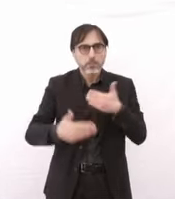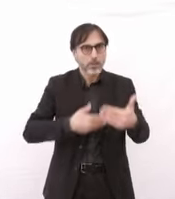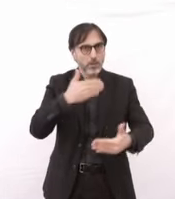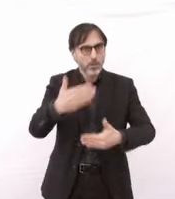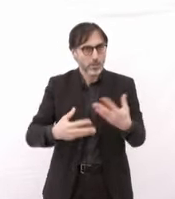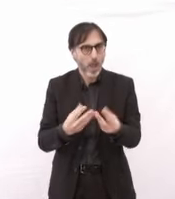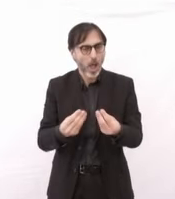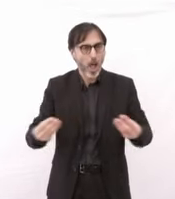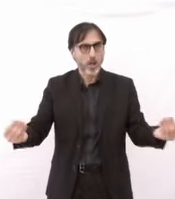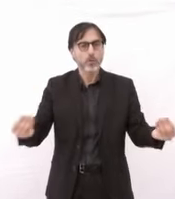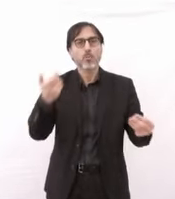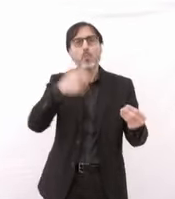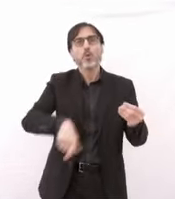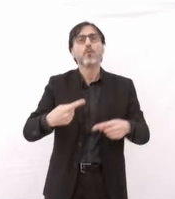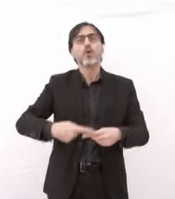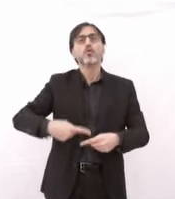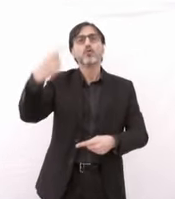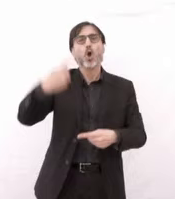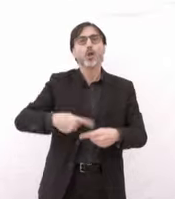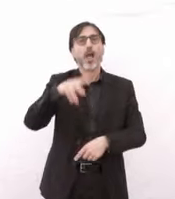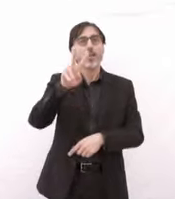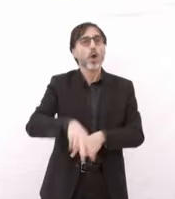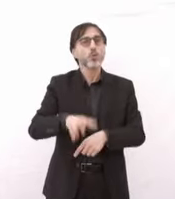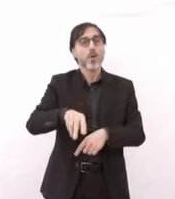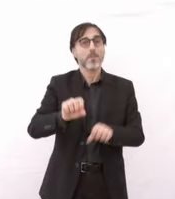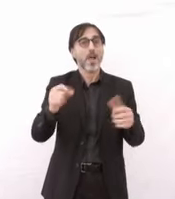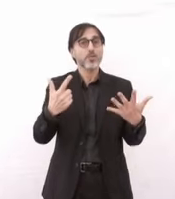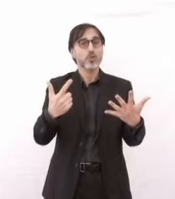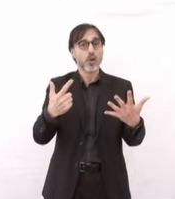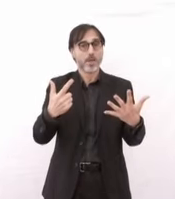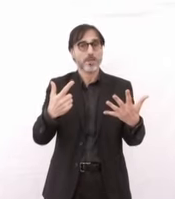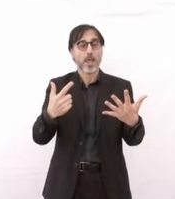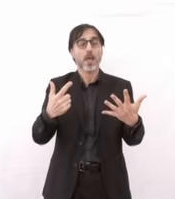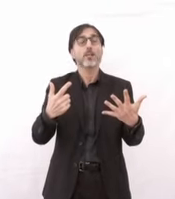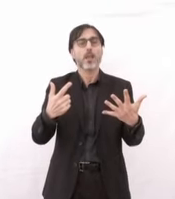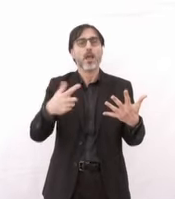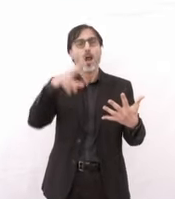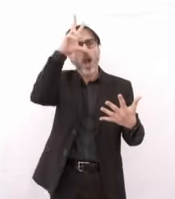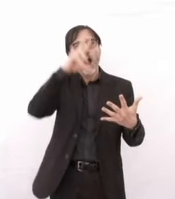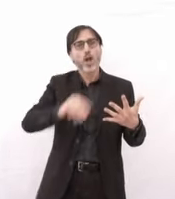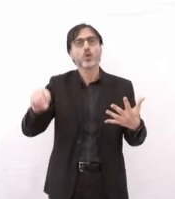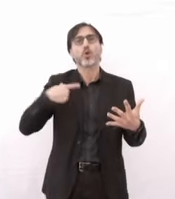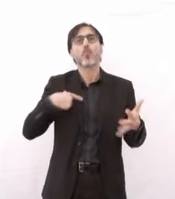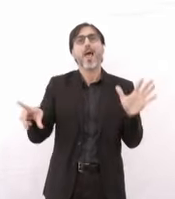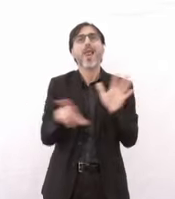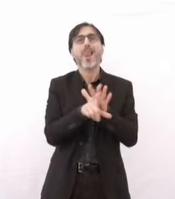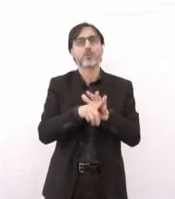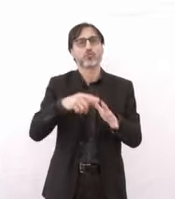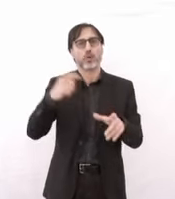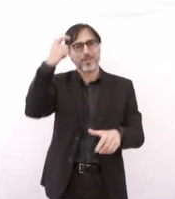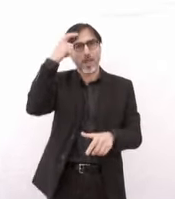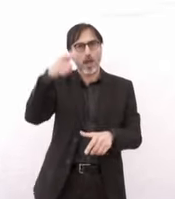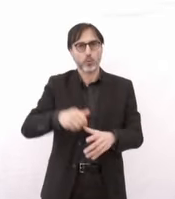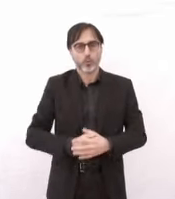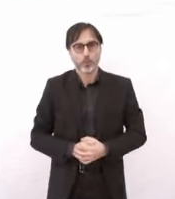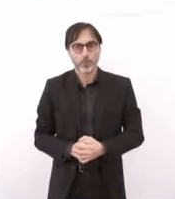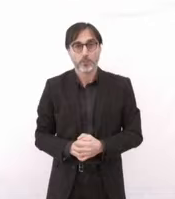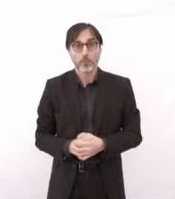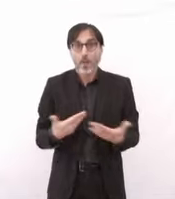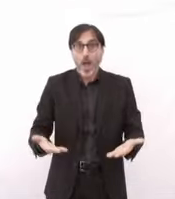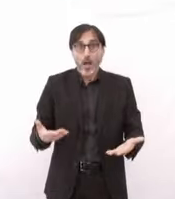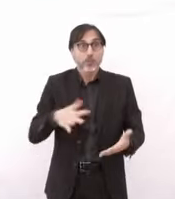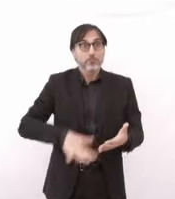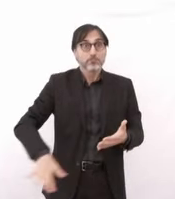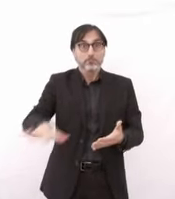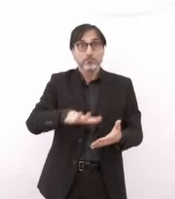fatta, tanto che la giornata nel 2017 è stata riconosciuta legge dello Stato. Quindi mentre noi